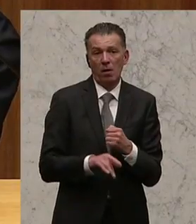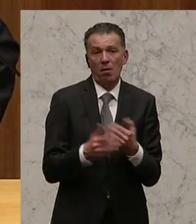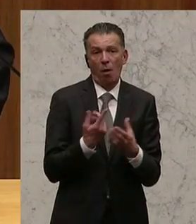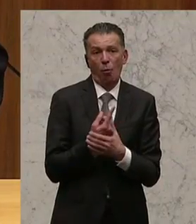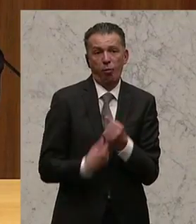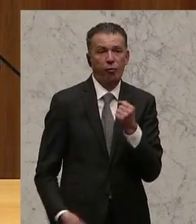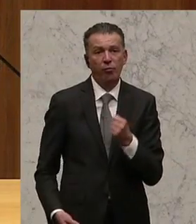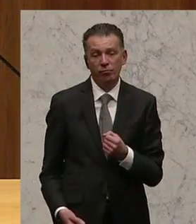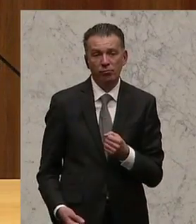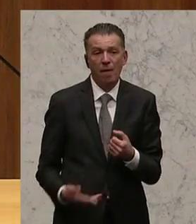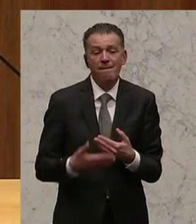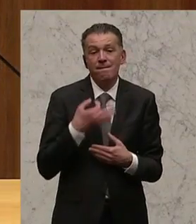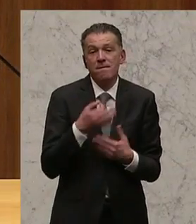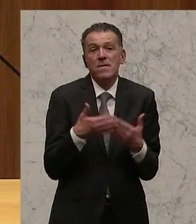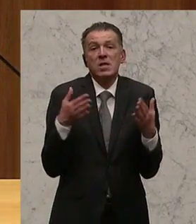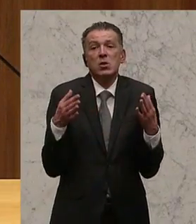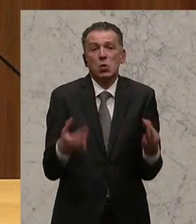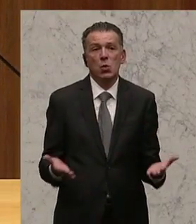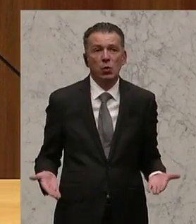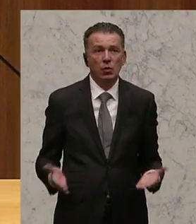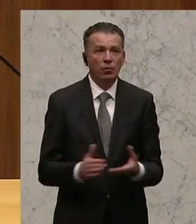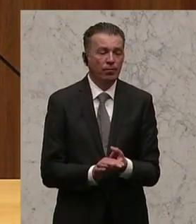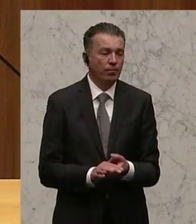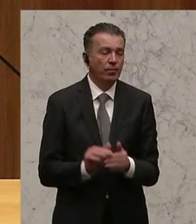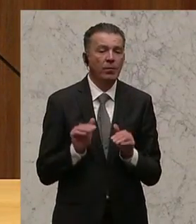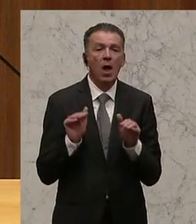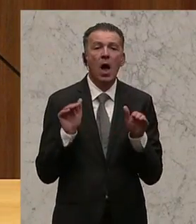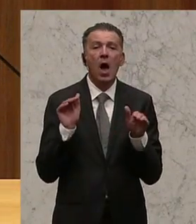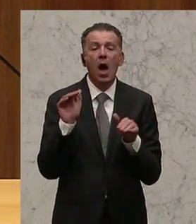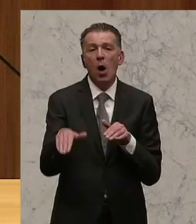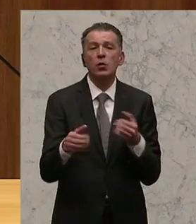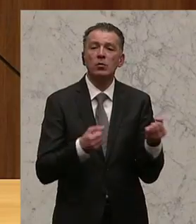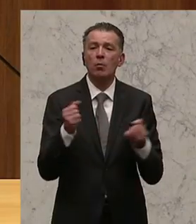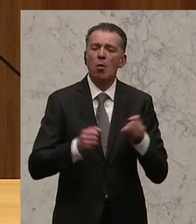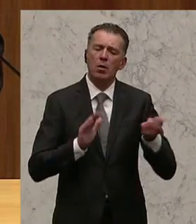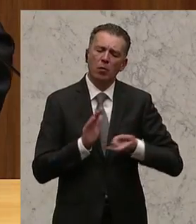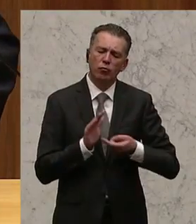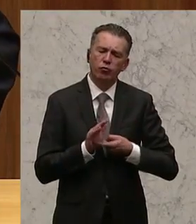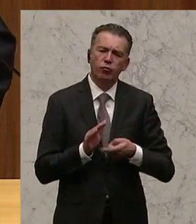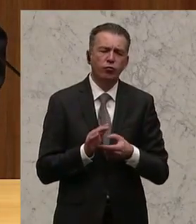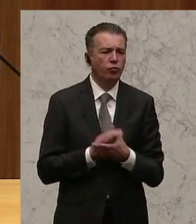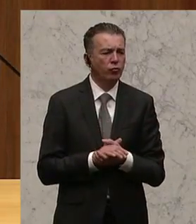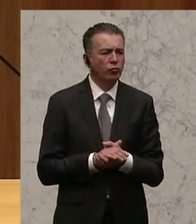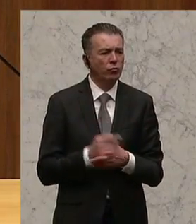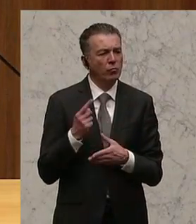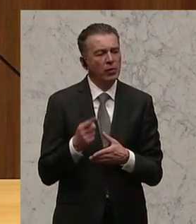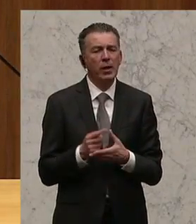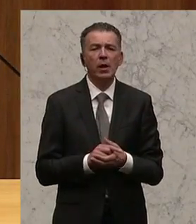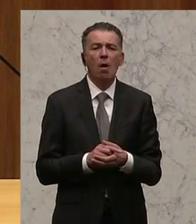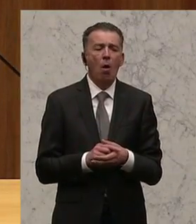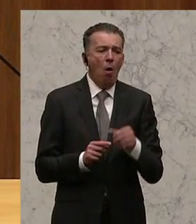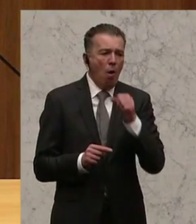Frage ist nun, was tun? Und da ist natürlich die Außenpolitik Österreichs gefordert. Ich schätze die